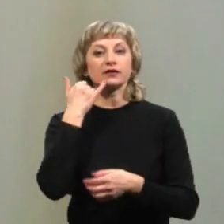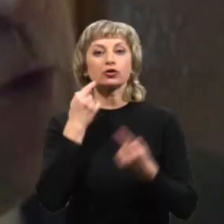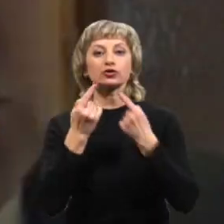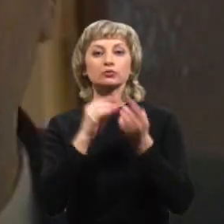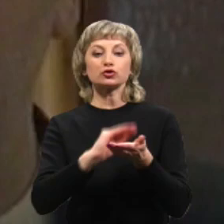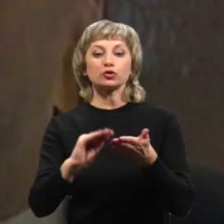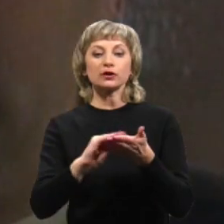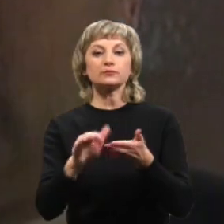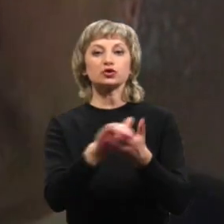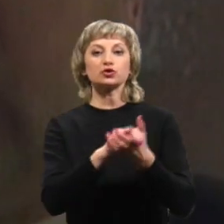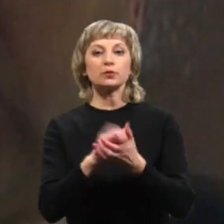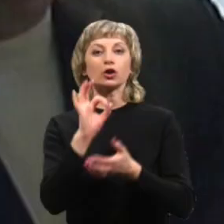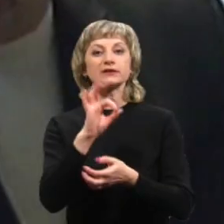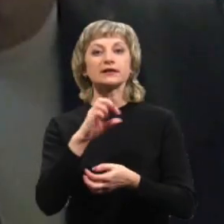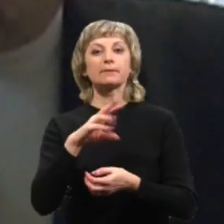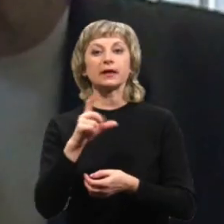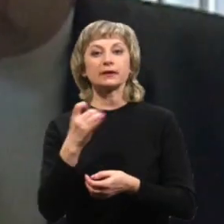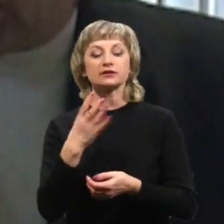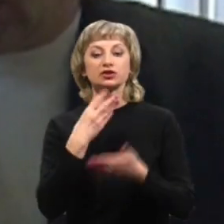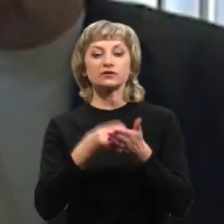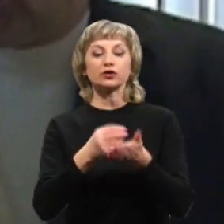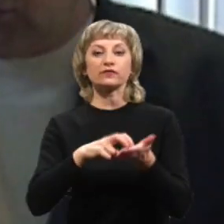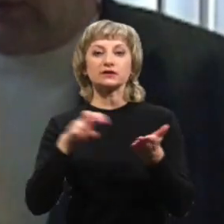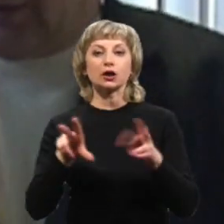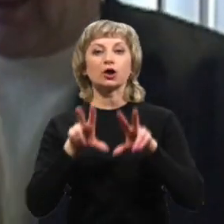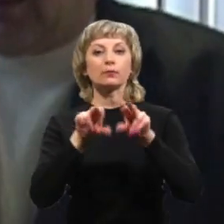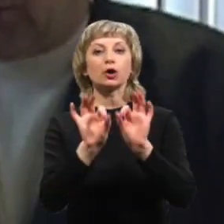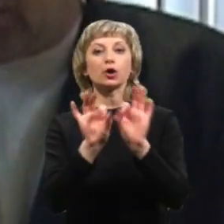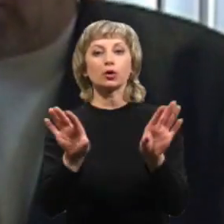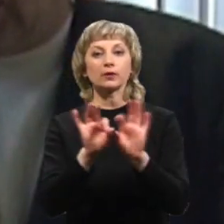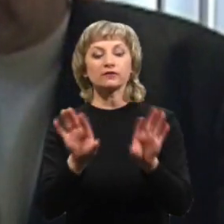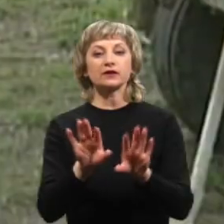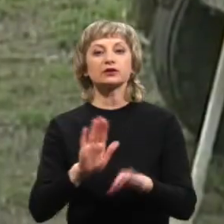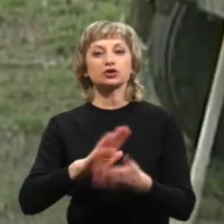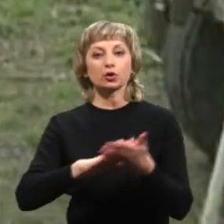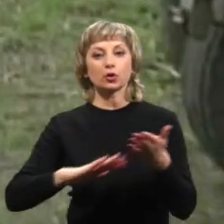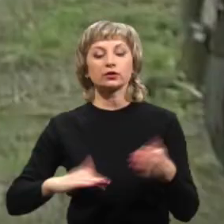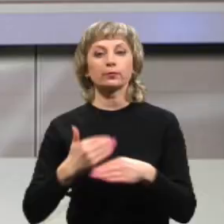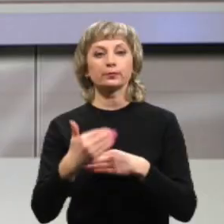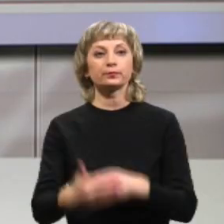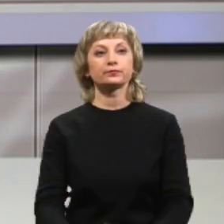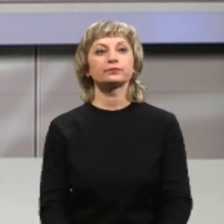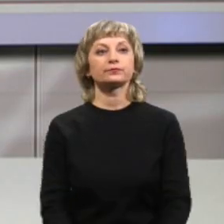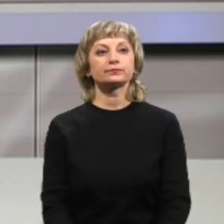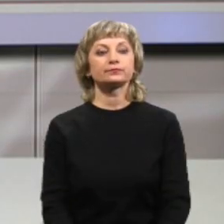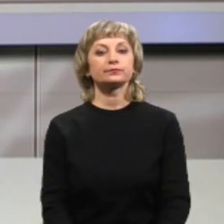із журналістом Суспільного Олексій Хмелецький свою відставку пообіцяв прокоментувати згодом.